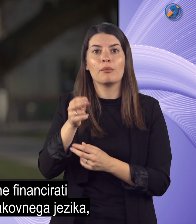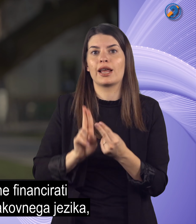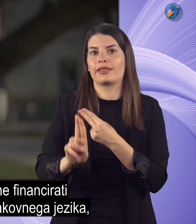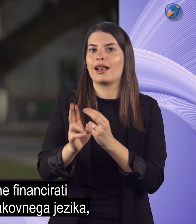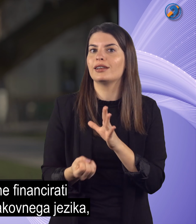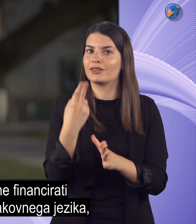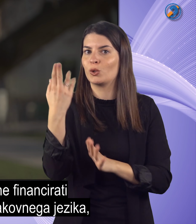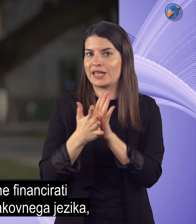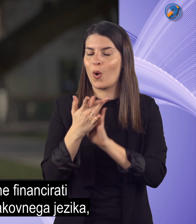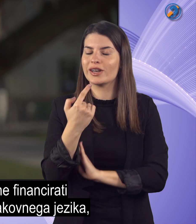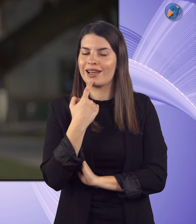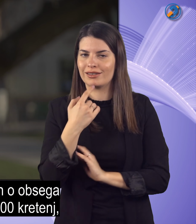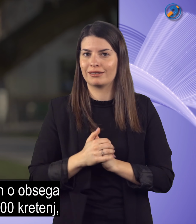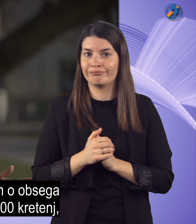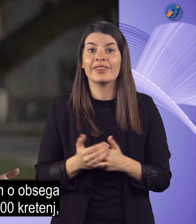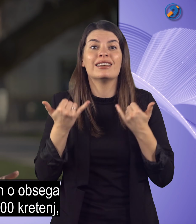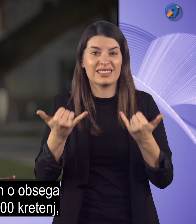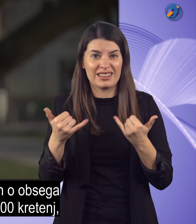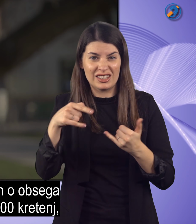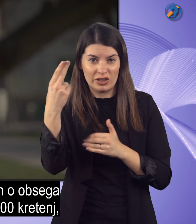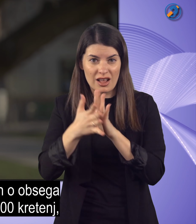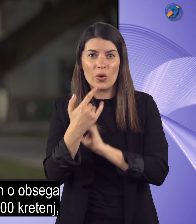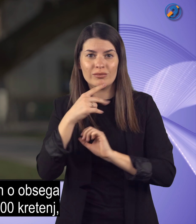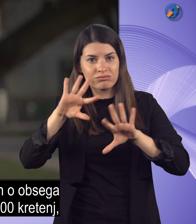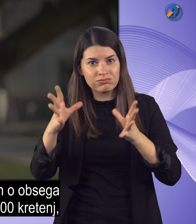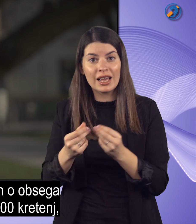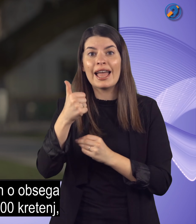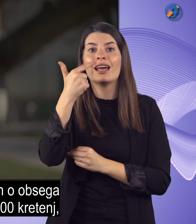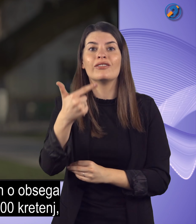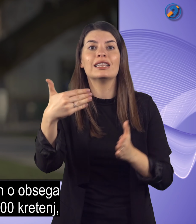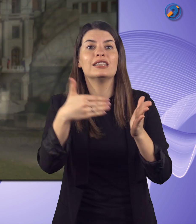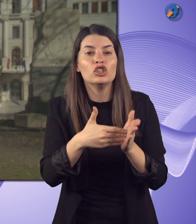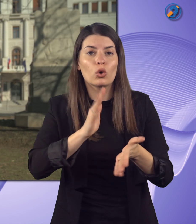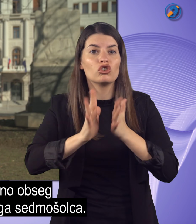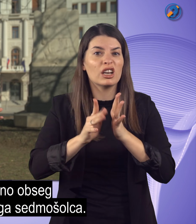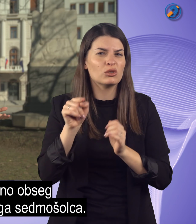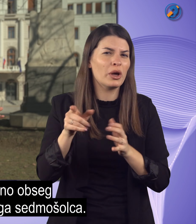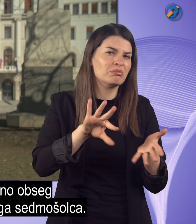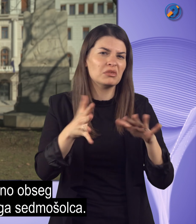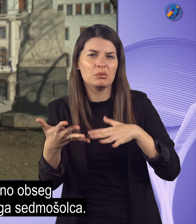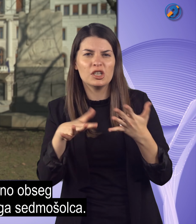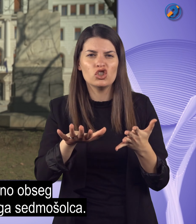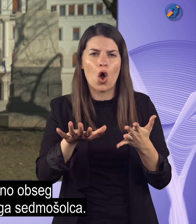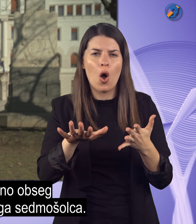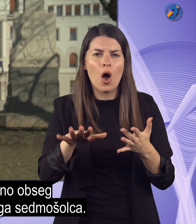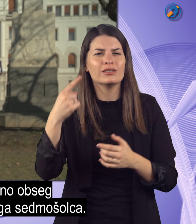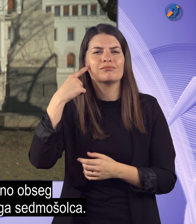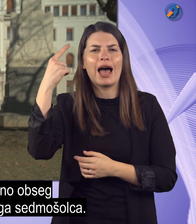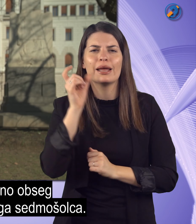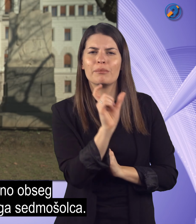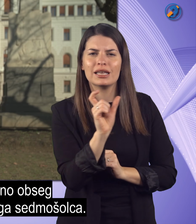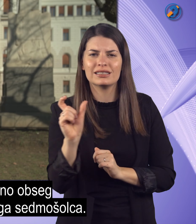nadaljni razvoj znakovnega jezika, kaj ti ta trenutno obsega 21 tisoč kretnen, kar je približno obseg